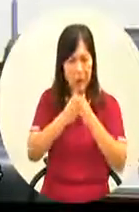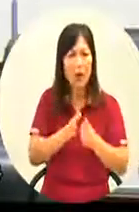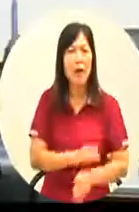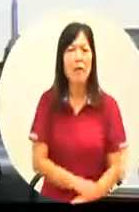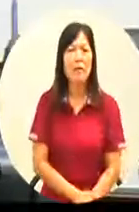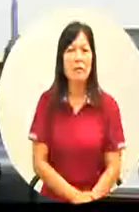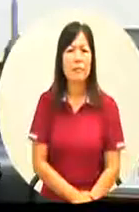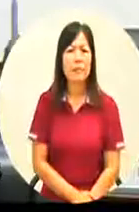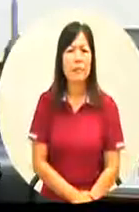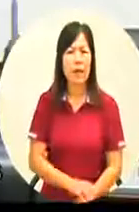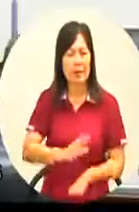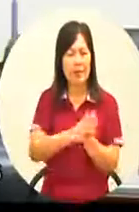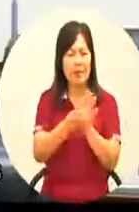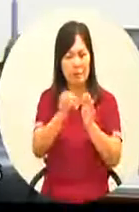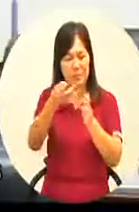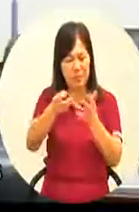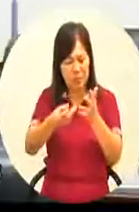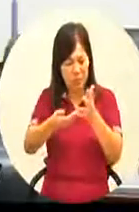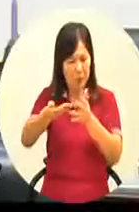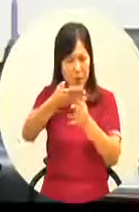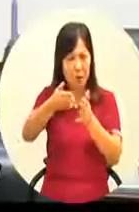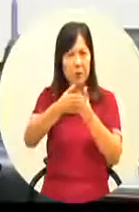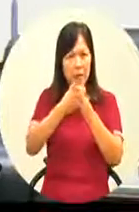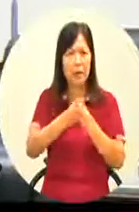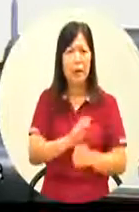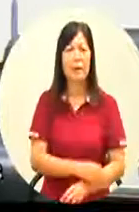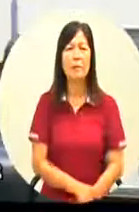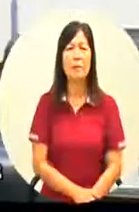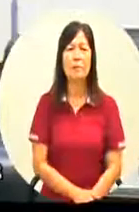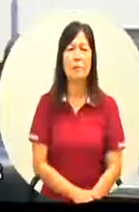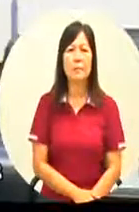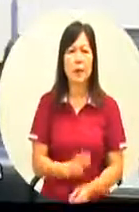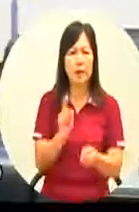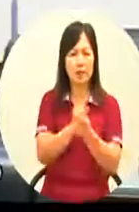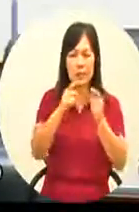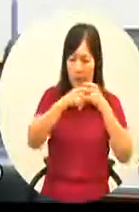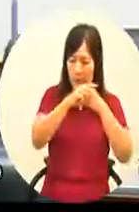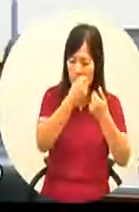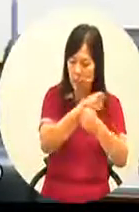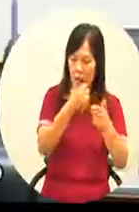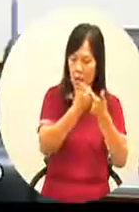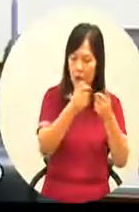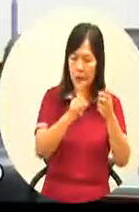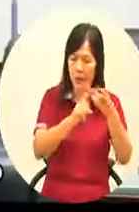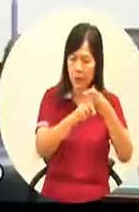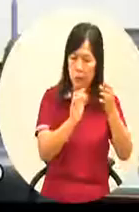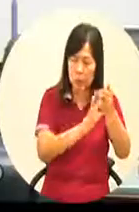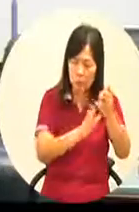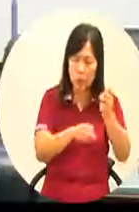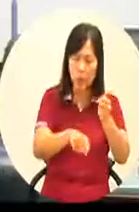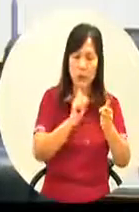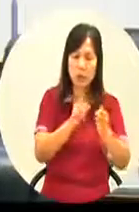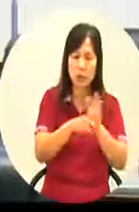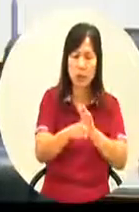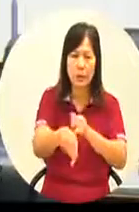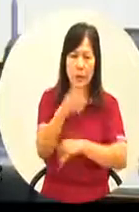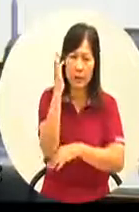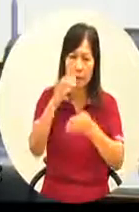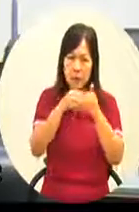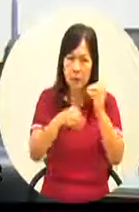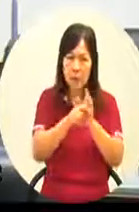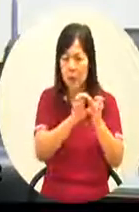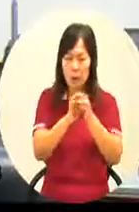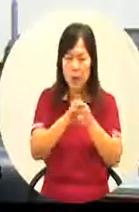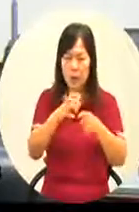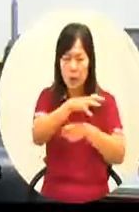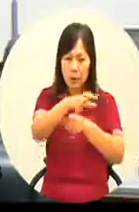准备要搁提高啊？所以我在这里都跟我们的研考会主委讲哈， 你那个政策跟相关单位